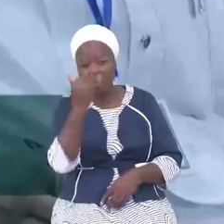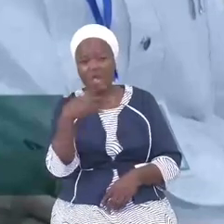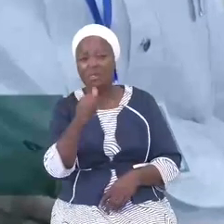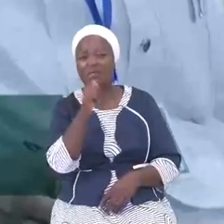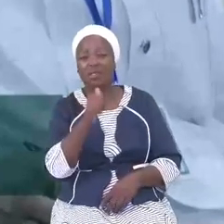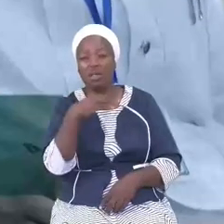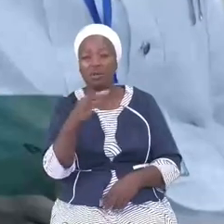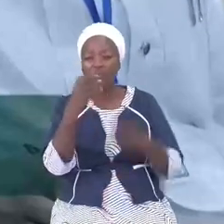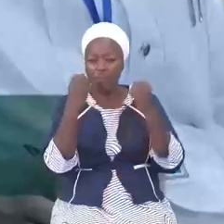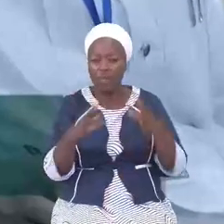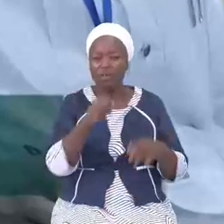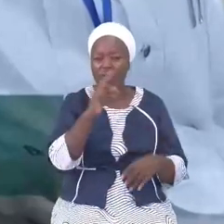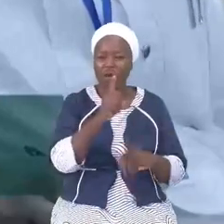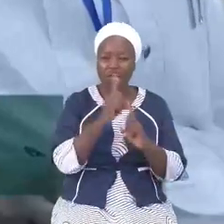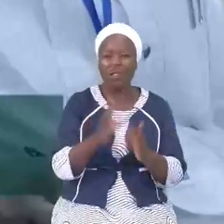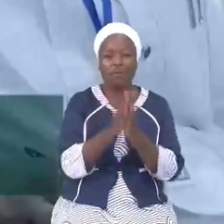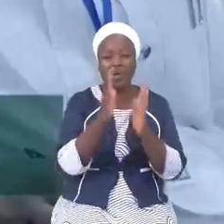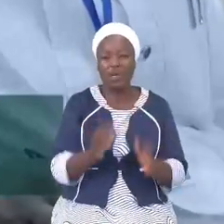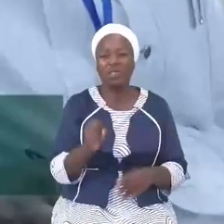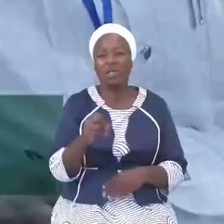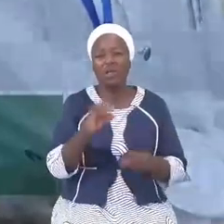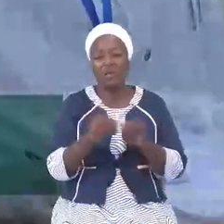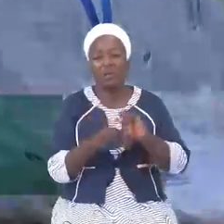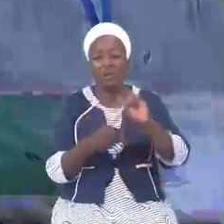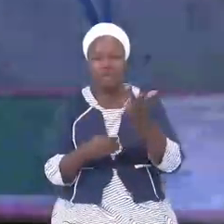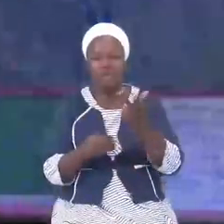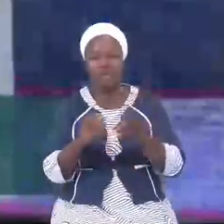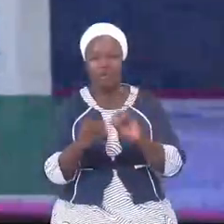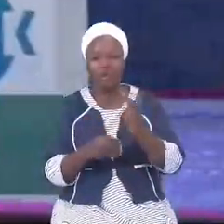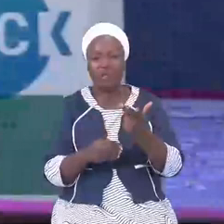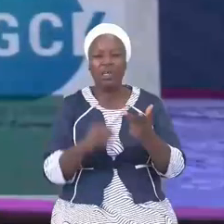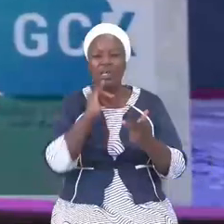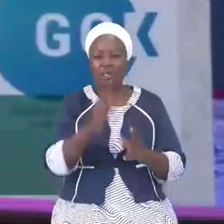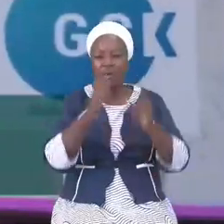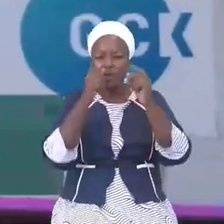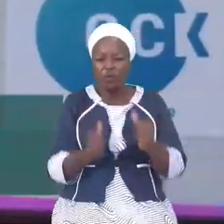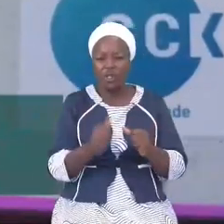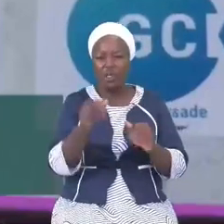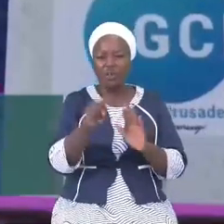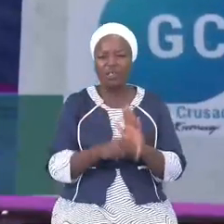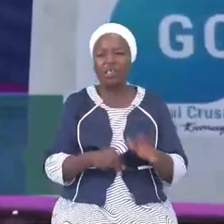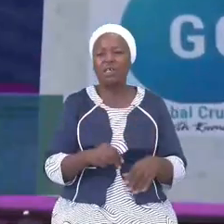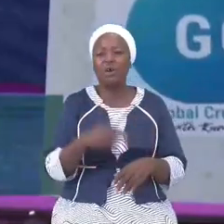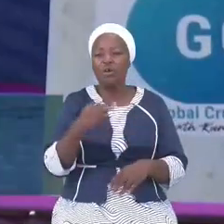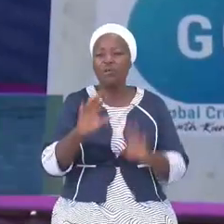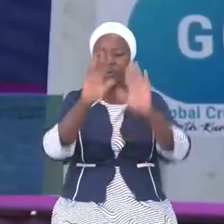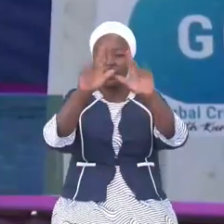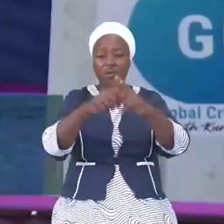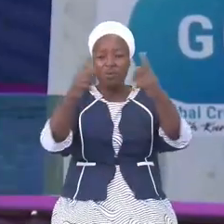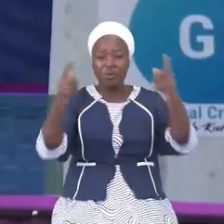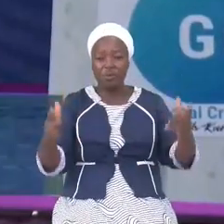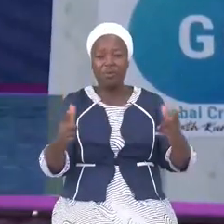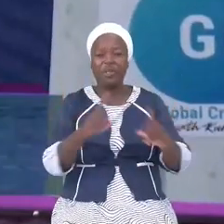Le secret des nombreuses prières non exaucées. Troisièmement, la spontanéité des exaucements merveilleux aux